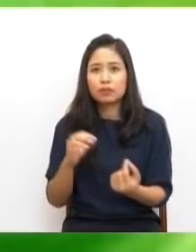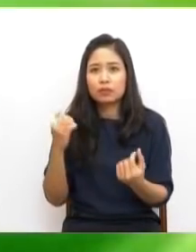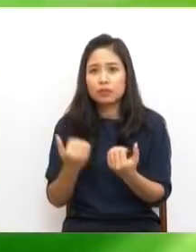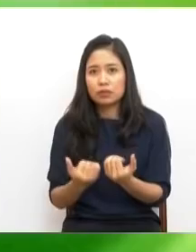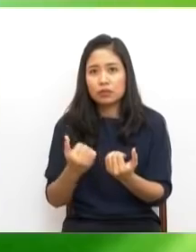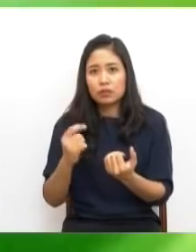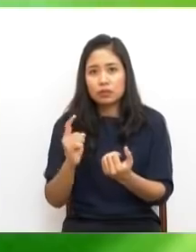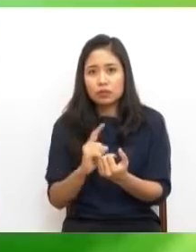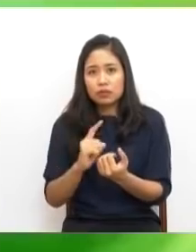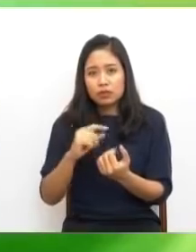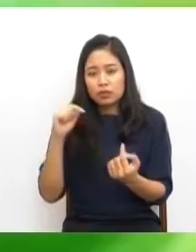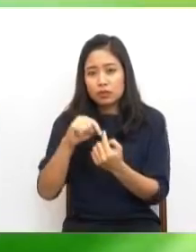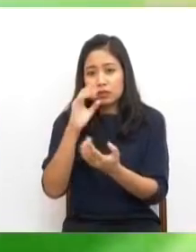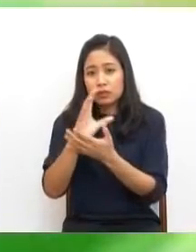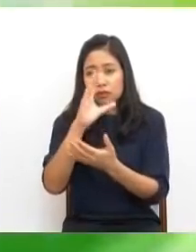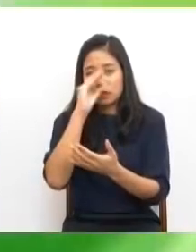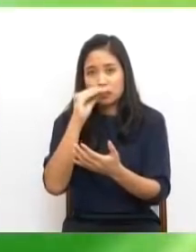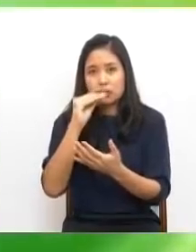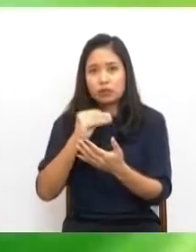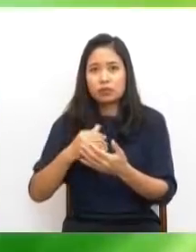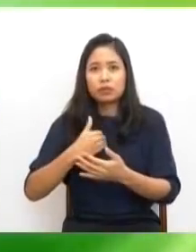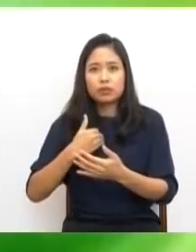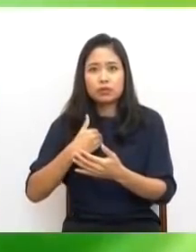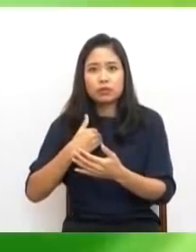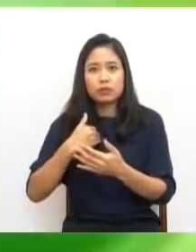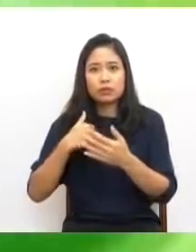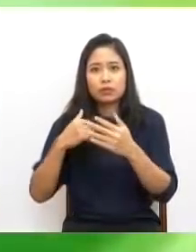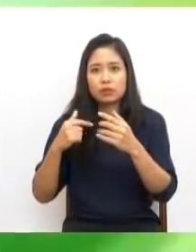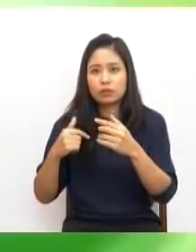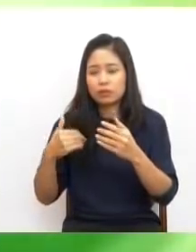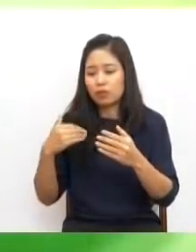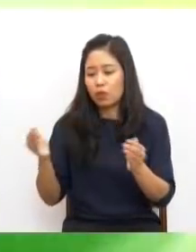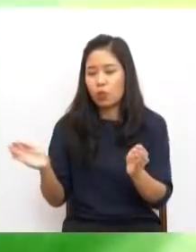ซ์นะครับทางการศึกษาไว้ในจุดของจุดรวม